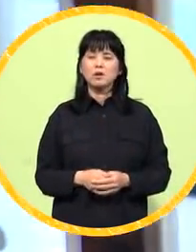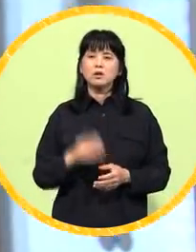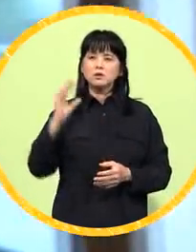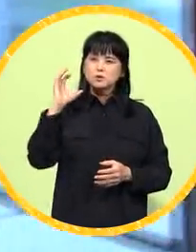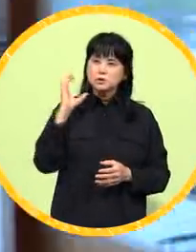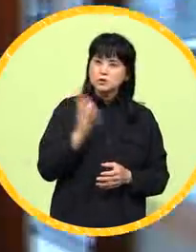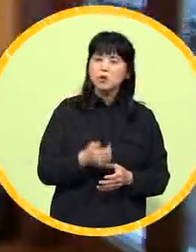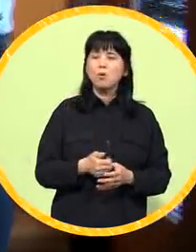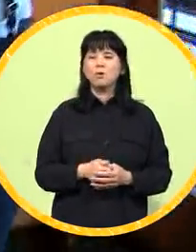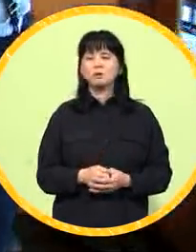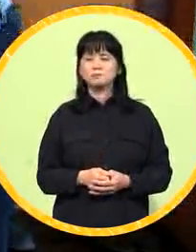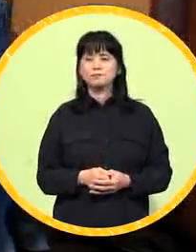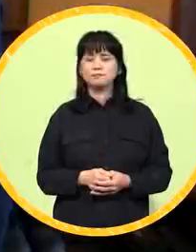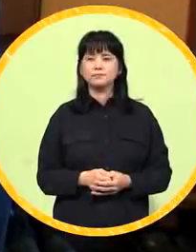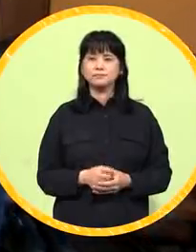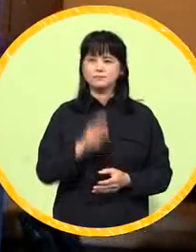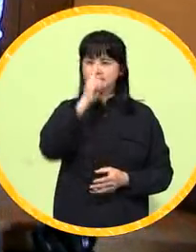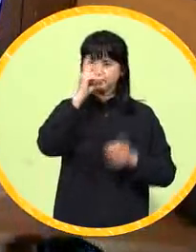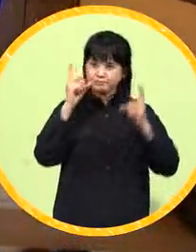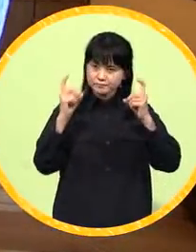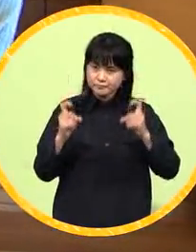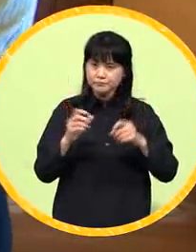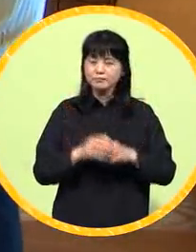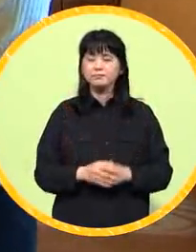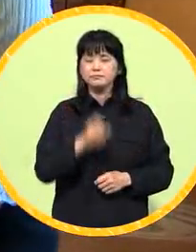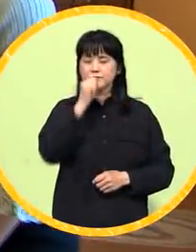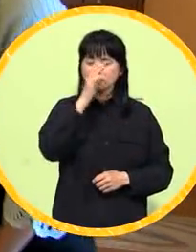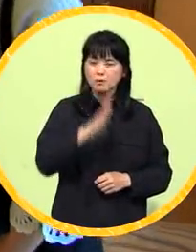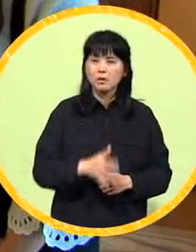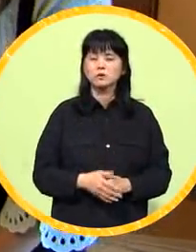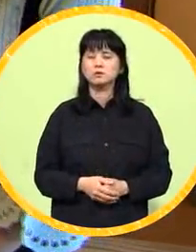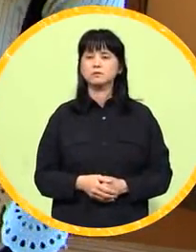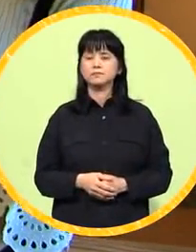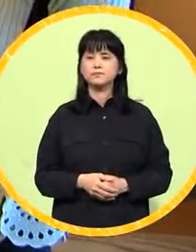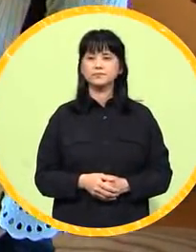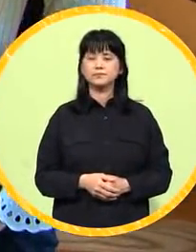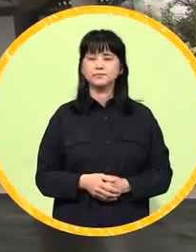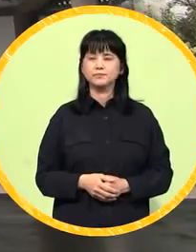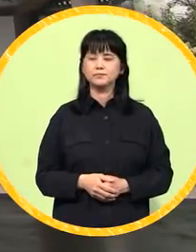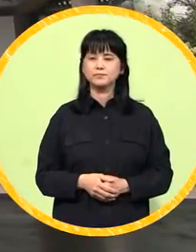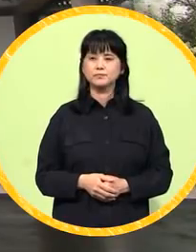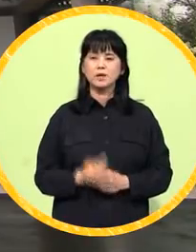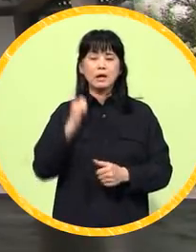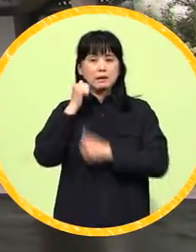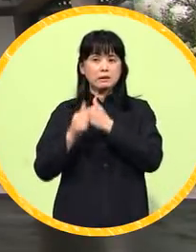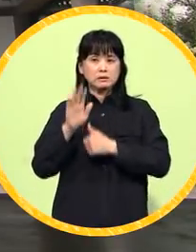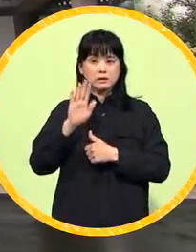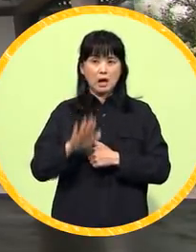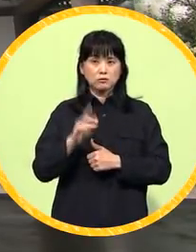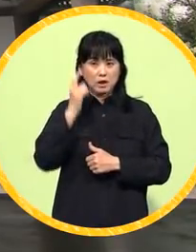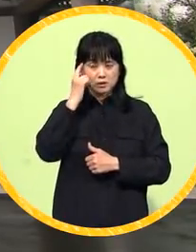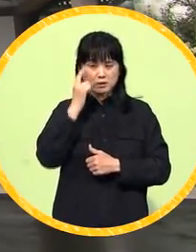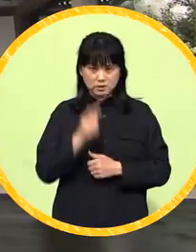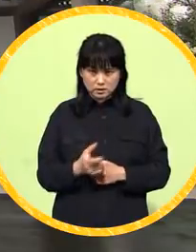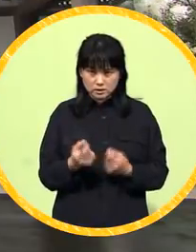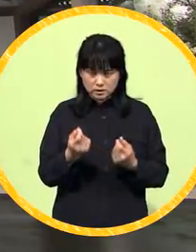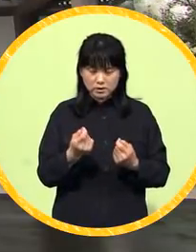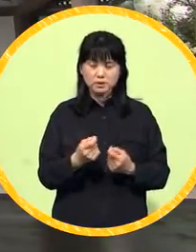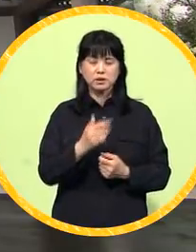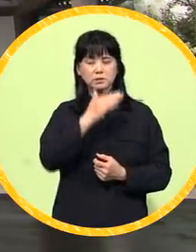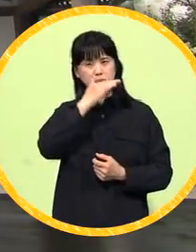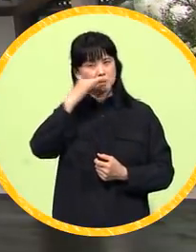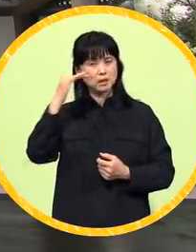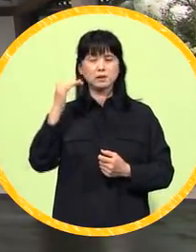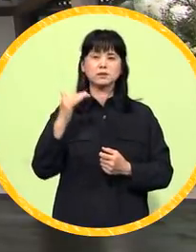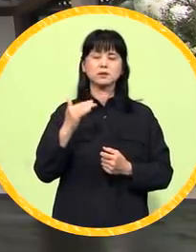ああああああ今日じゃあよろしくお願いしてございません駅舎ありそうだ豪華な